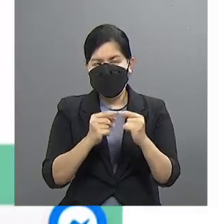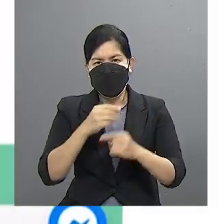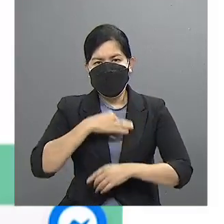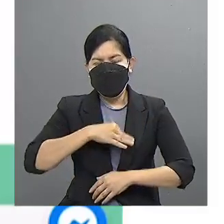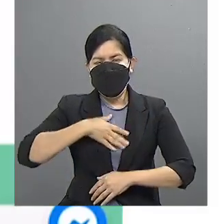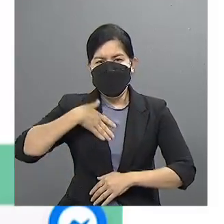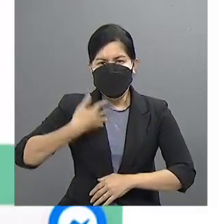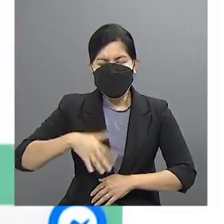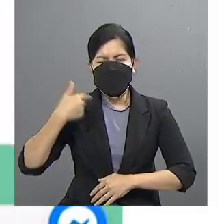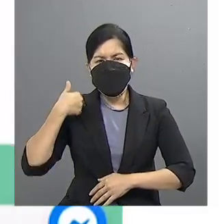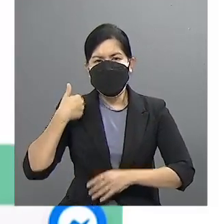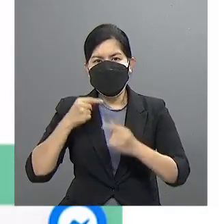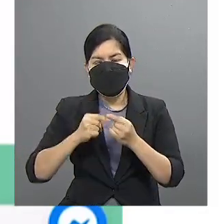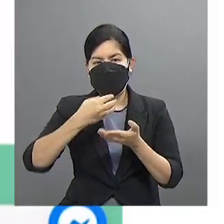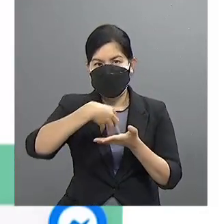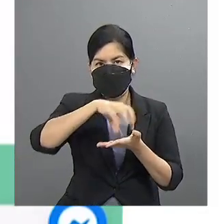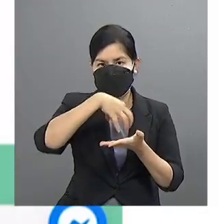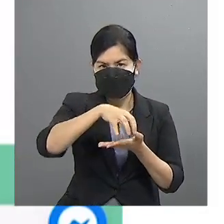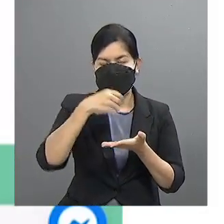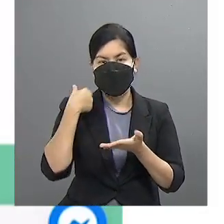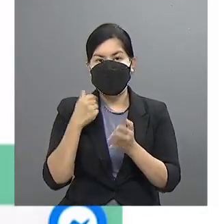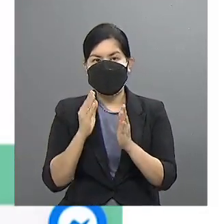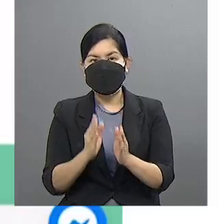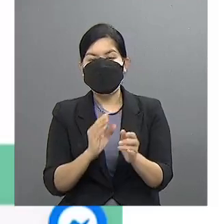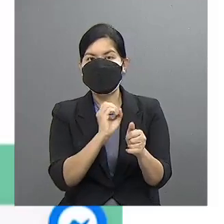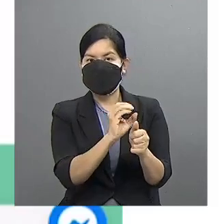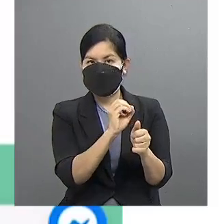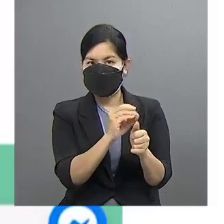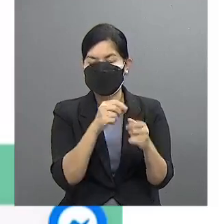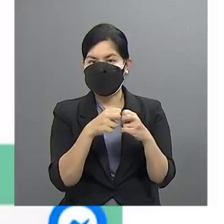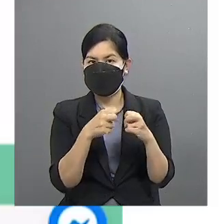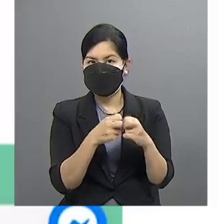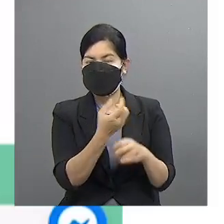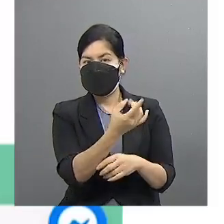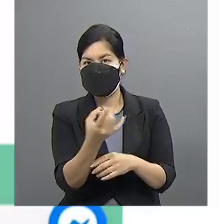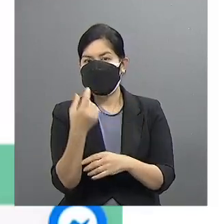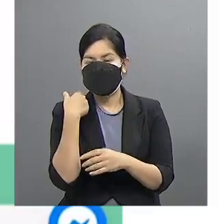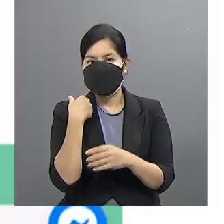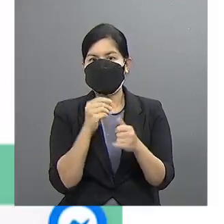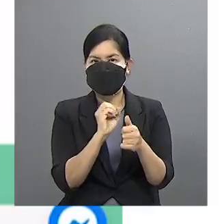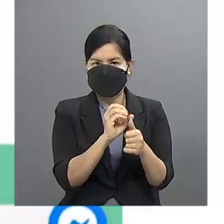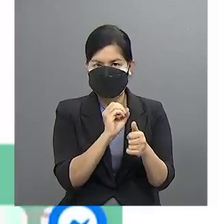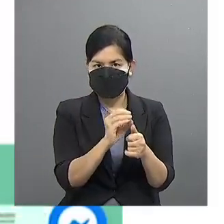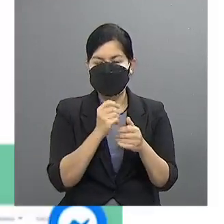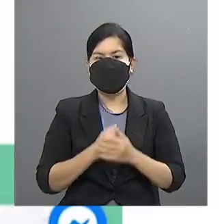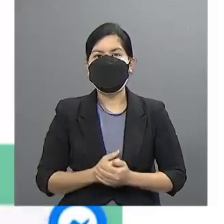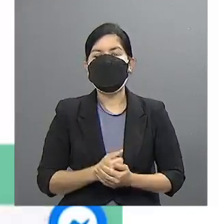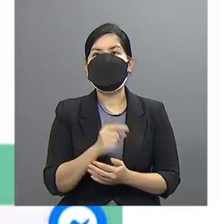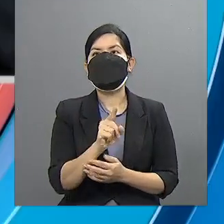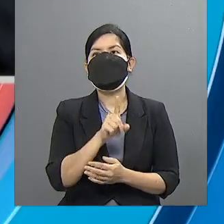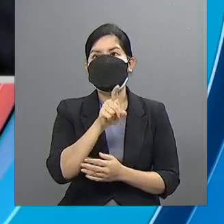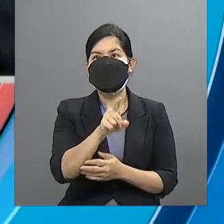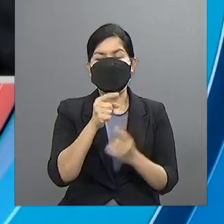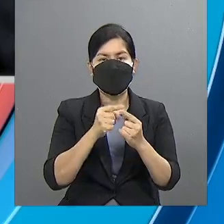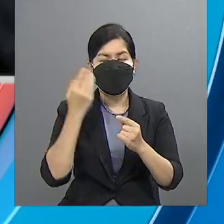คอยให้คำแนะนำในปัญหานั้นๆ นะครับผม ค่ะแล้วผลตอบรับตอนนั้นเป็นยังไงแล้วปัญหาอะ